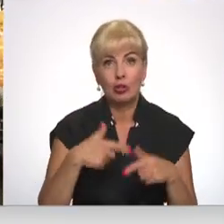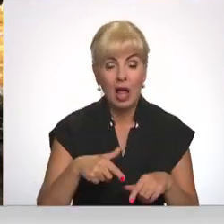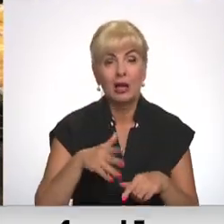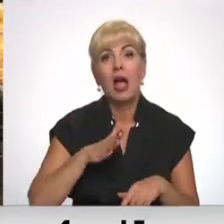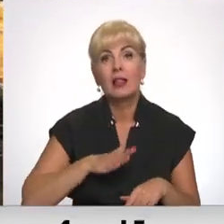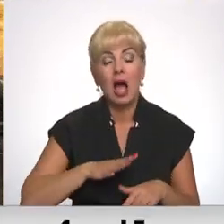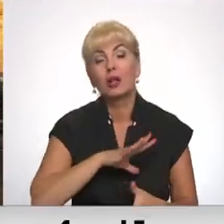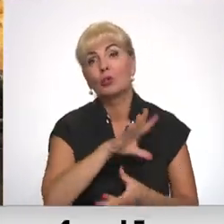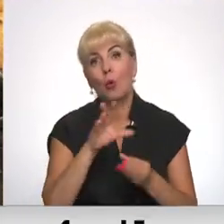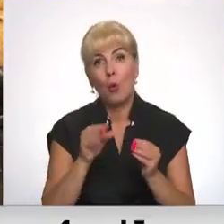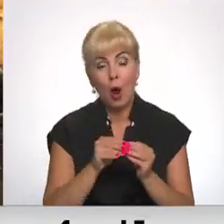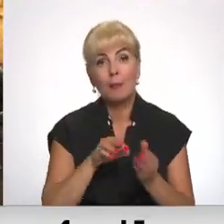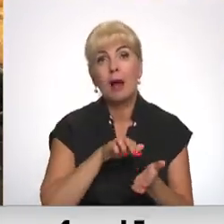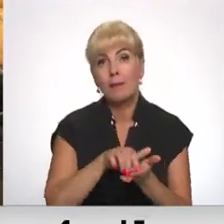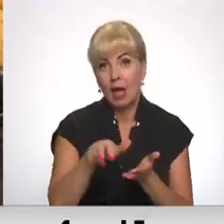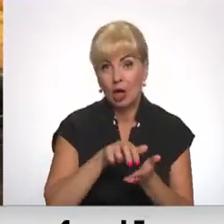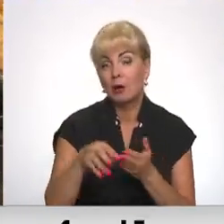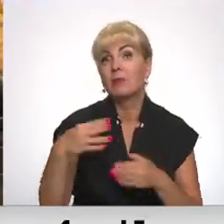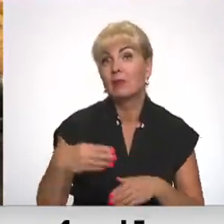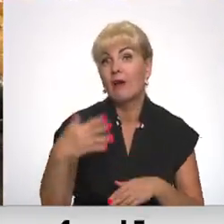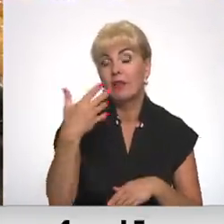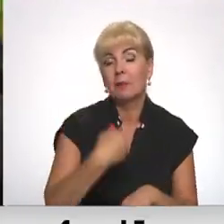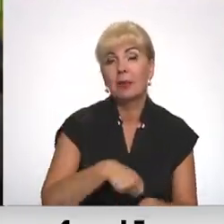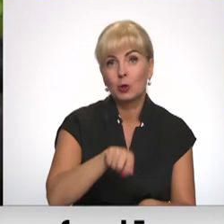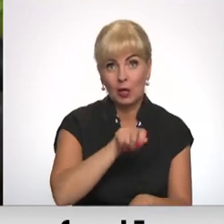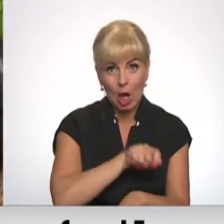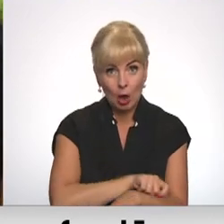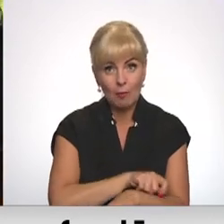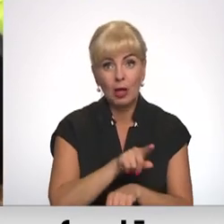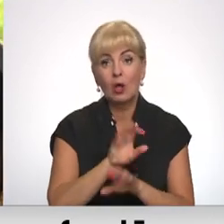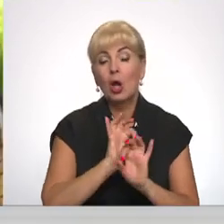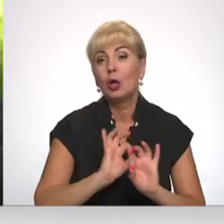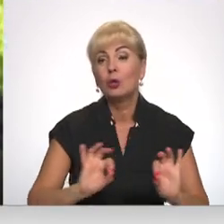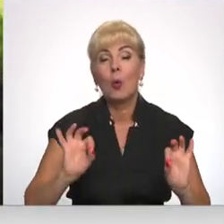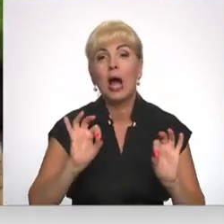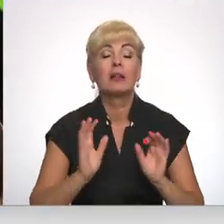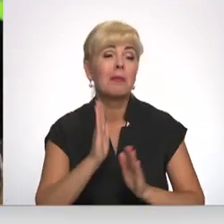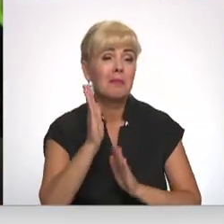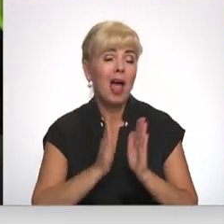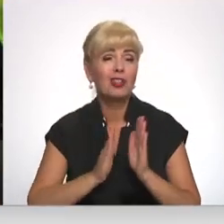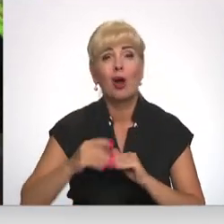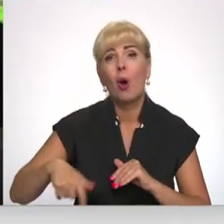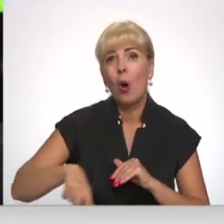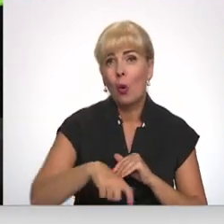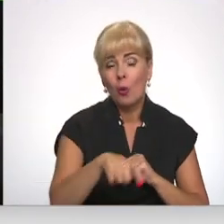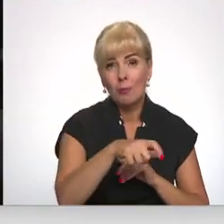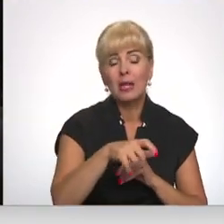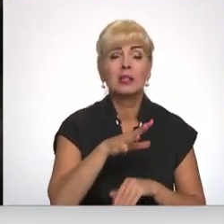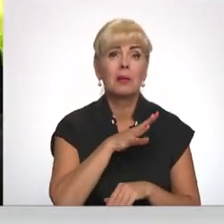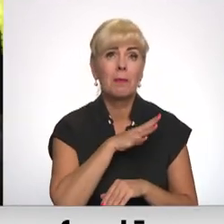nāksies kopā mērot 95 km. Gleznainas meža upītes un viņām